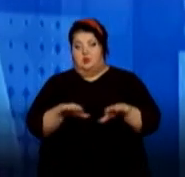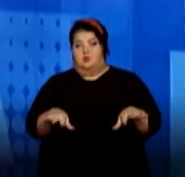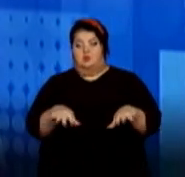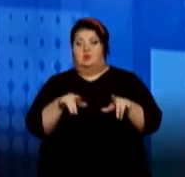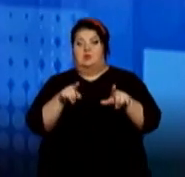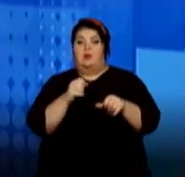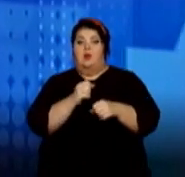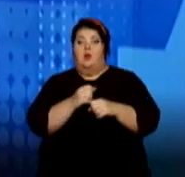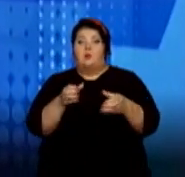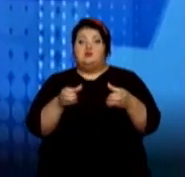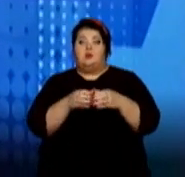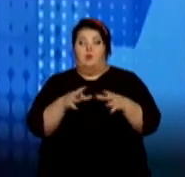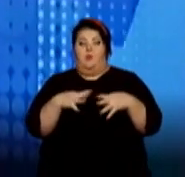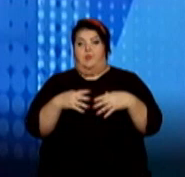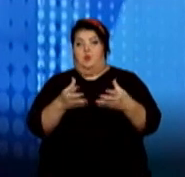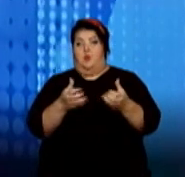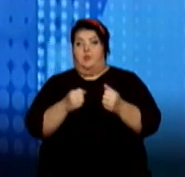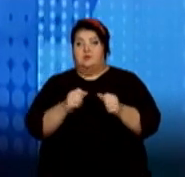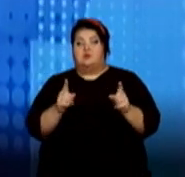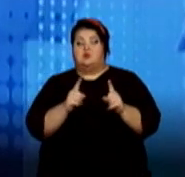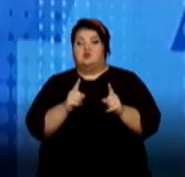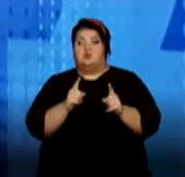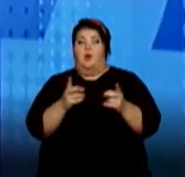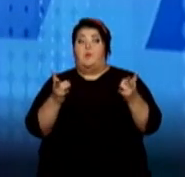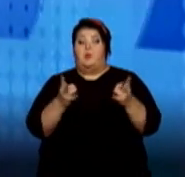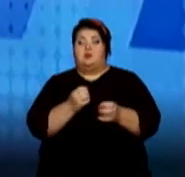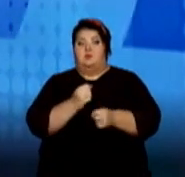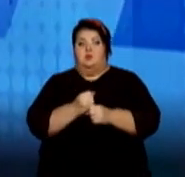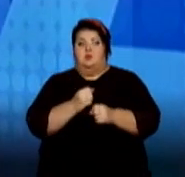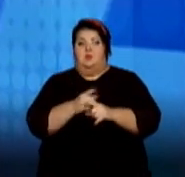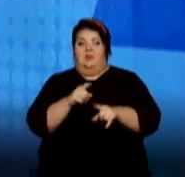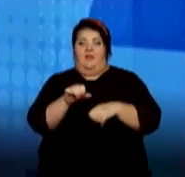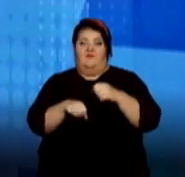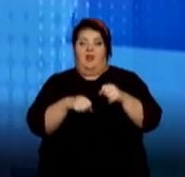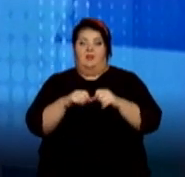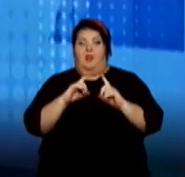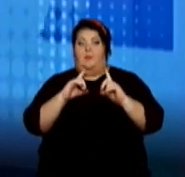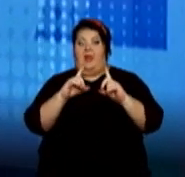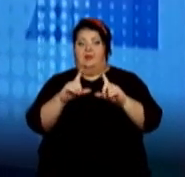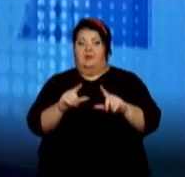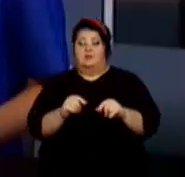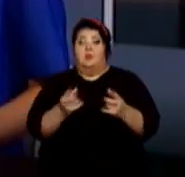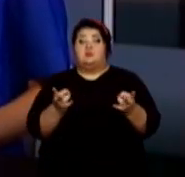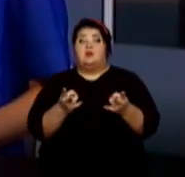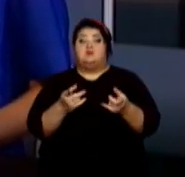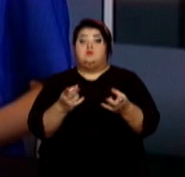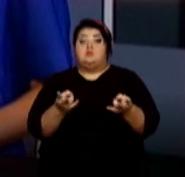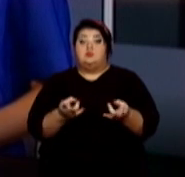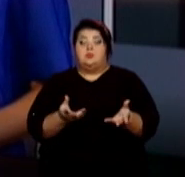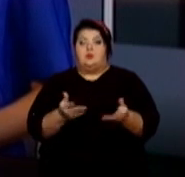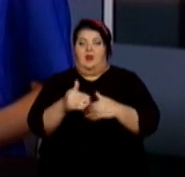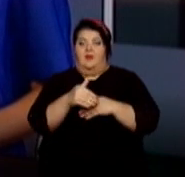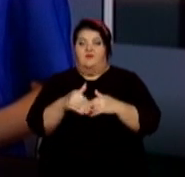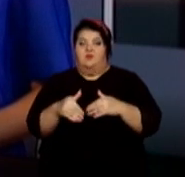робочій групі було прийнято, що потрібно зробити ці велопереїзди. Для чого вони взагалі потрібні? У вулиці